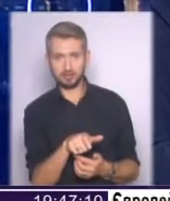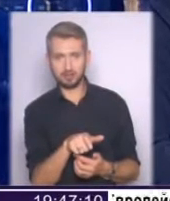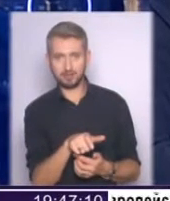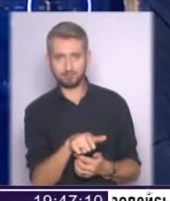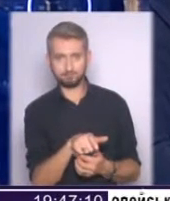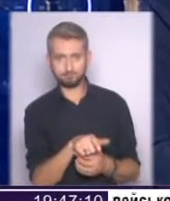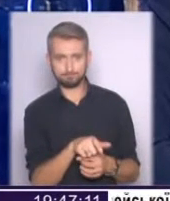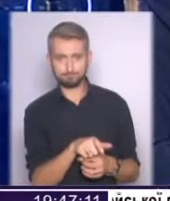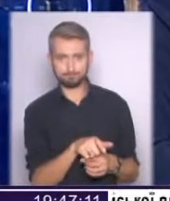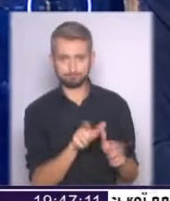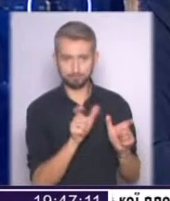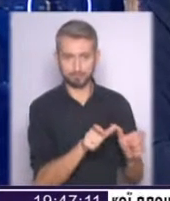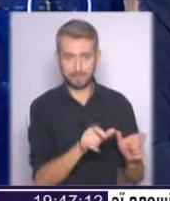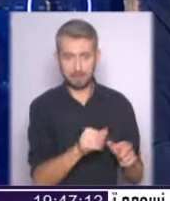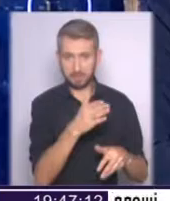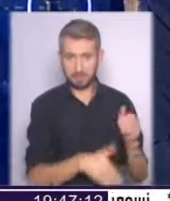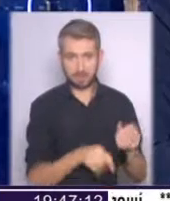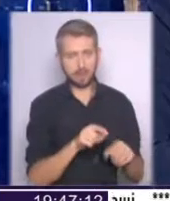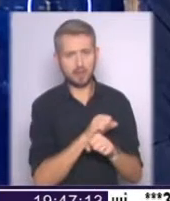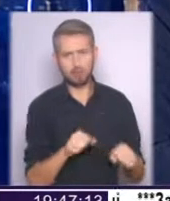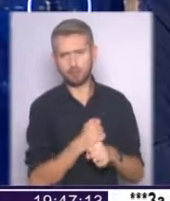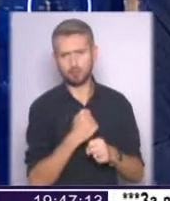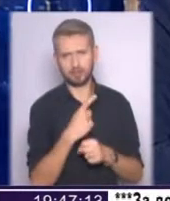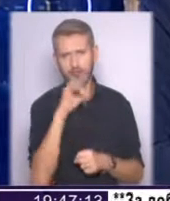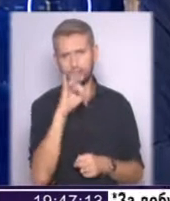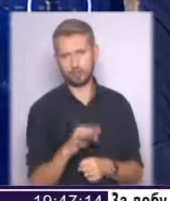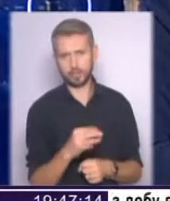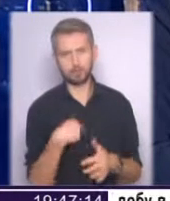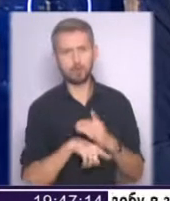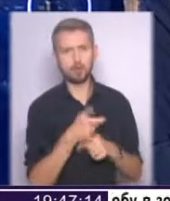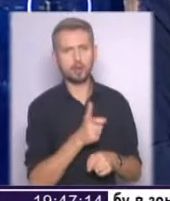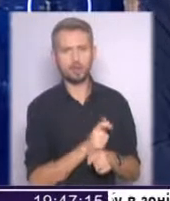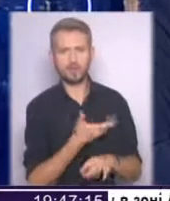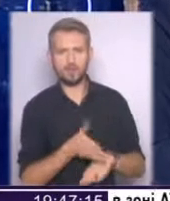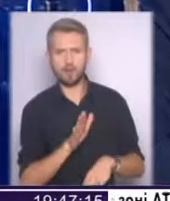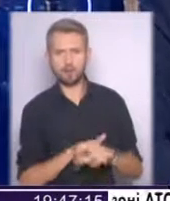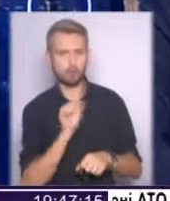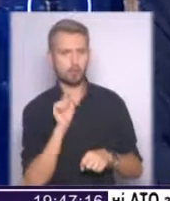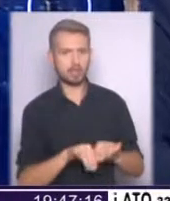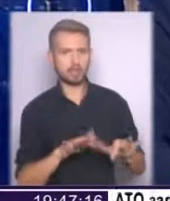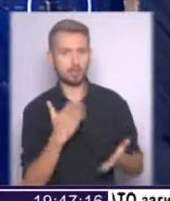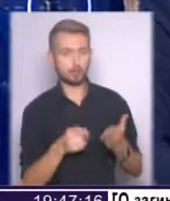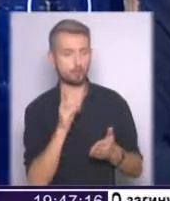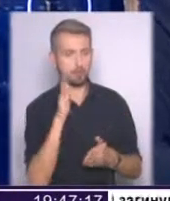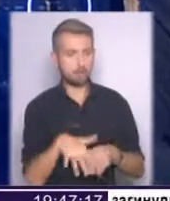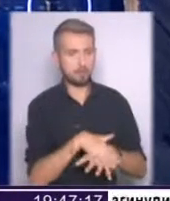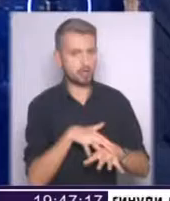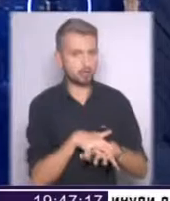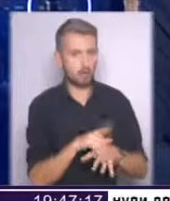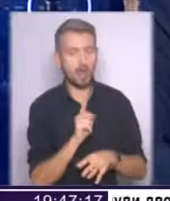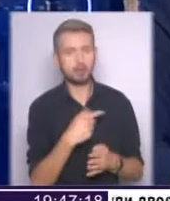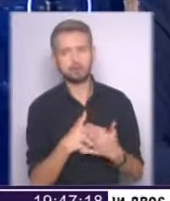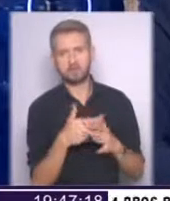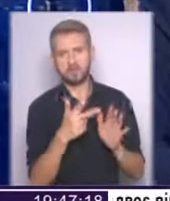припинити, повірте, це не можна зробити на 100%, тому що дуже важко подолати явище, якщо воно буде масове. Але